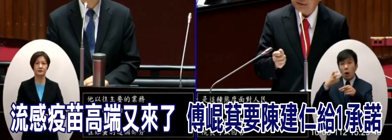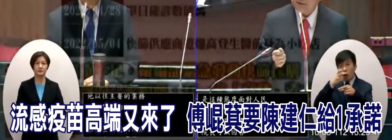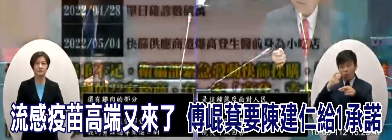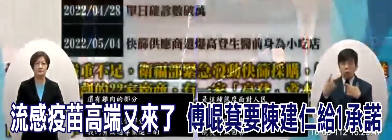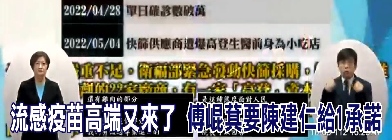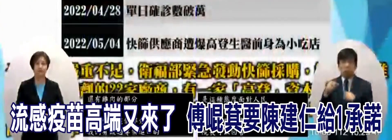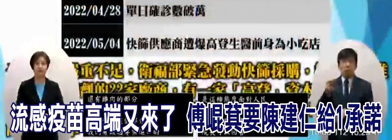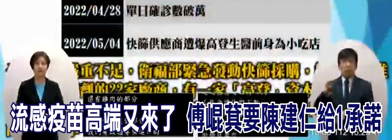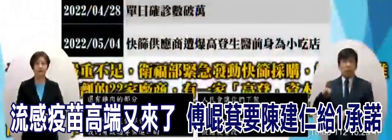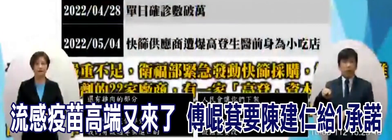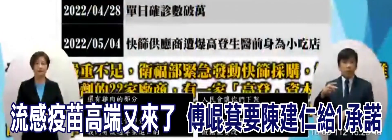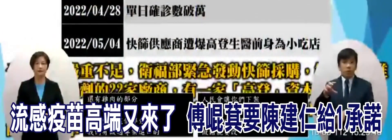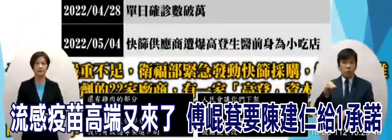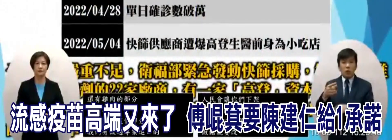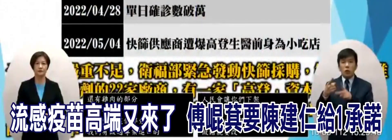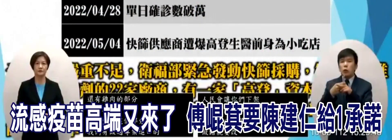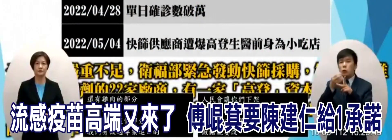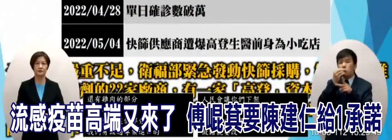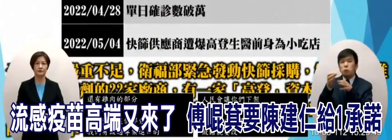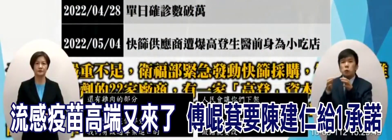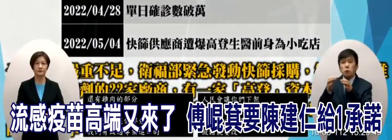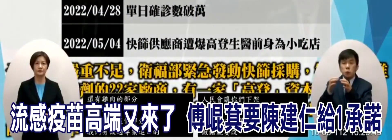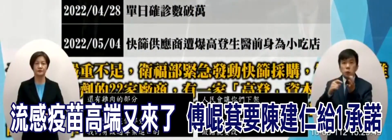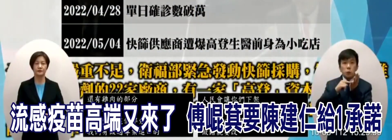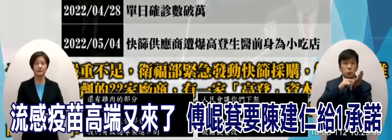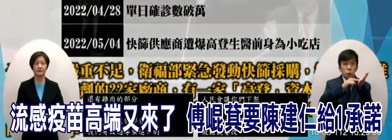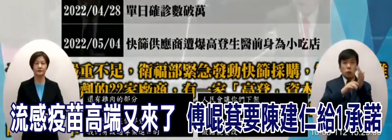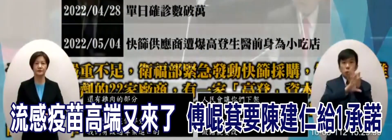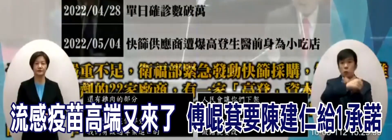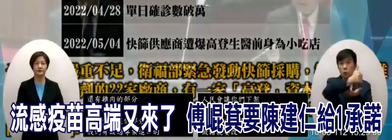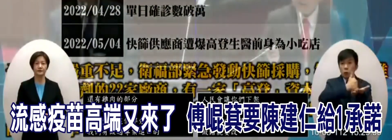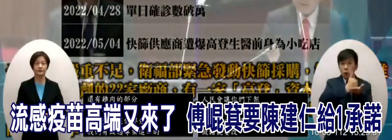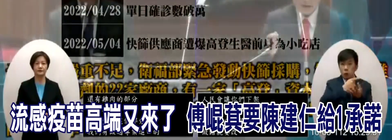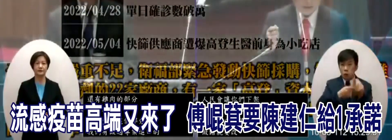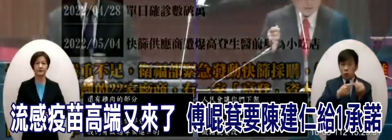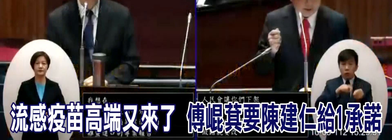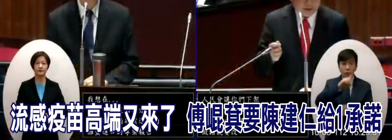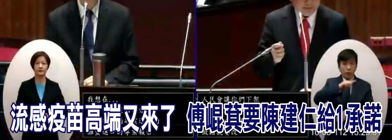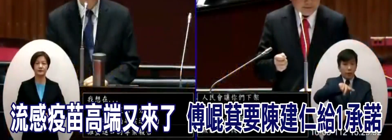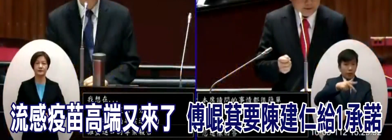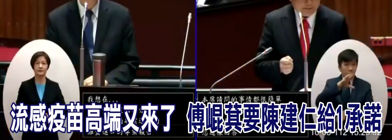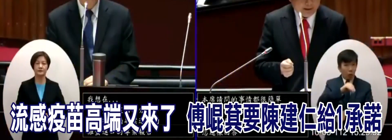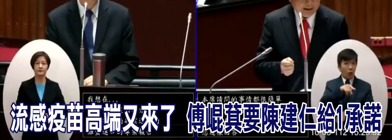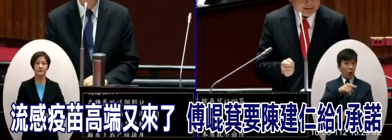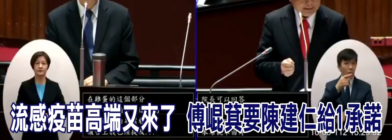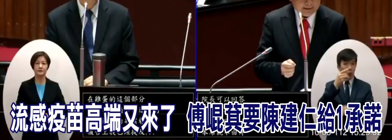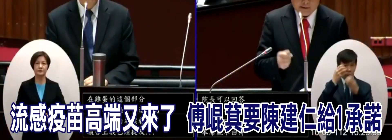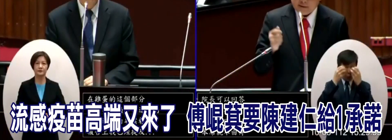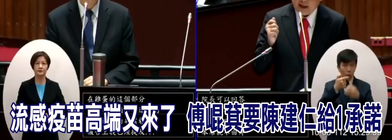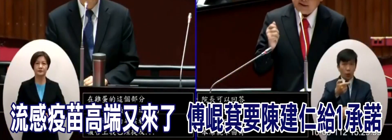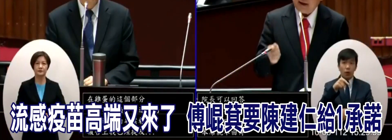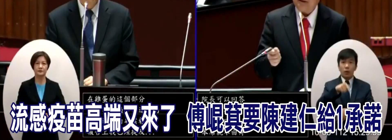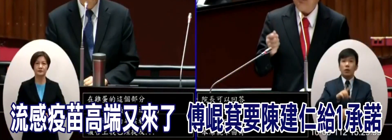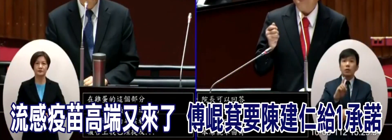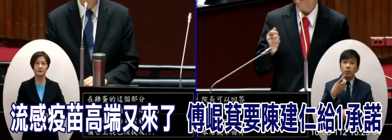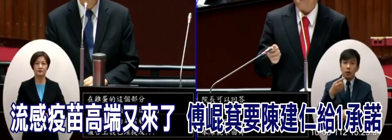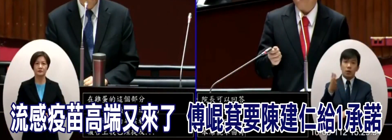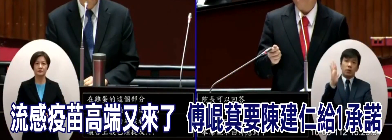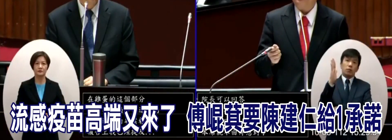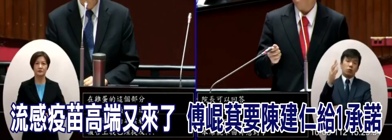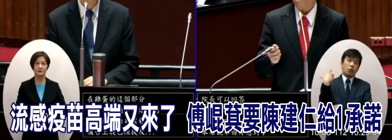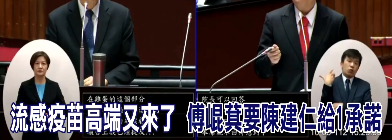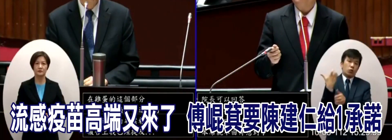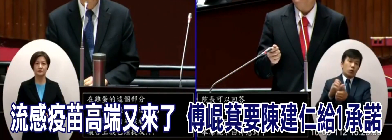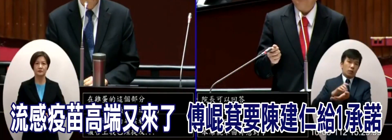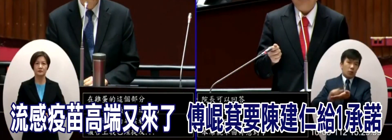这个小吃店，去进口了1700万剂快筛剂，也是我们政府的标案。再想到我们的